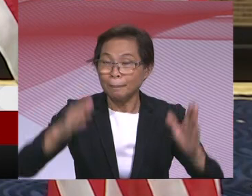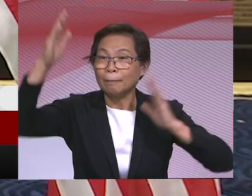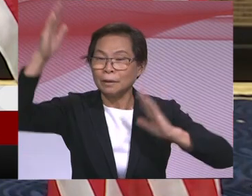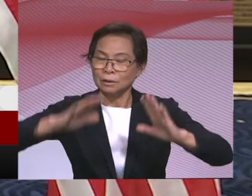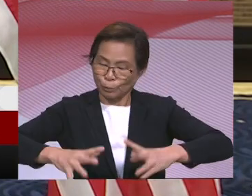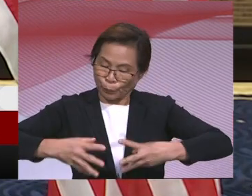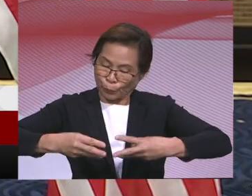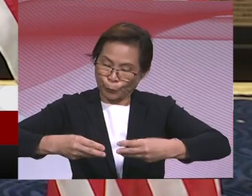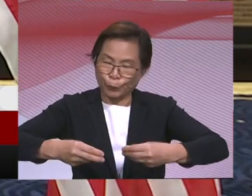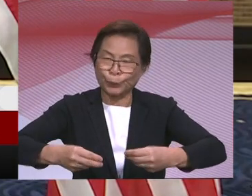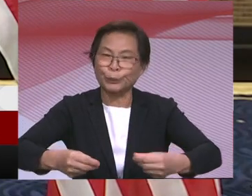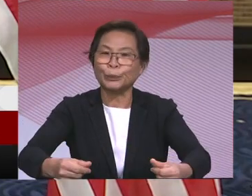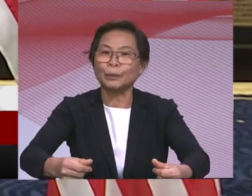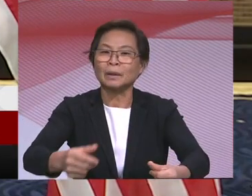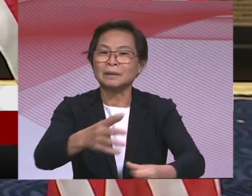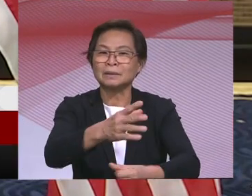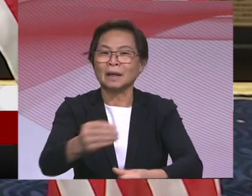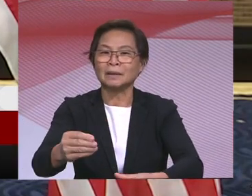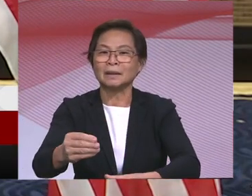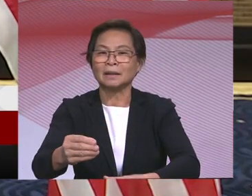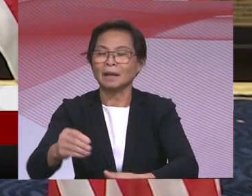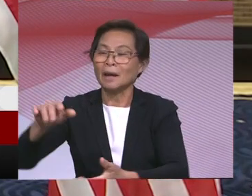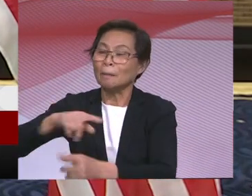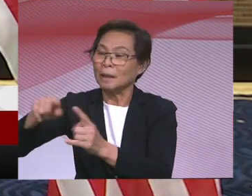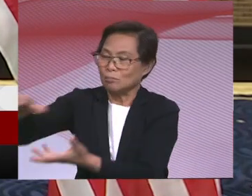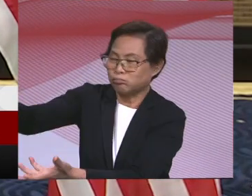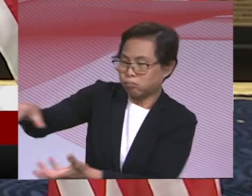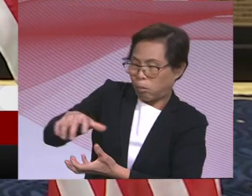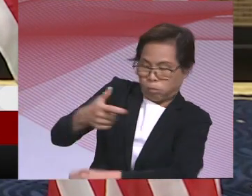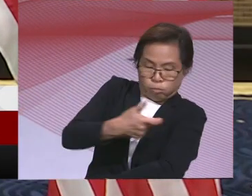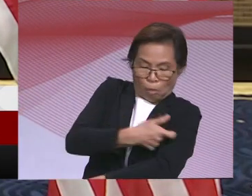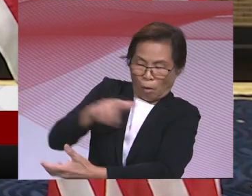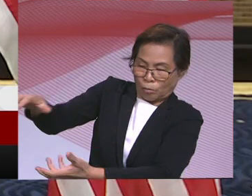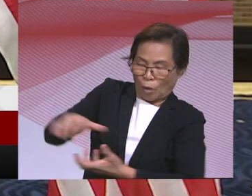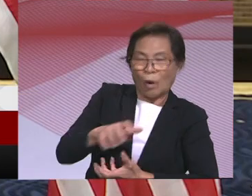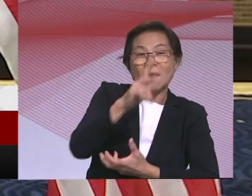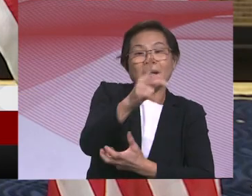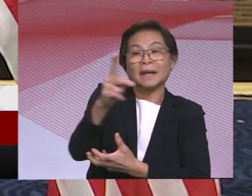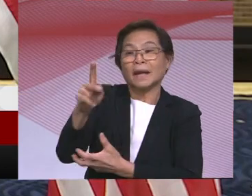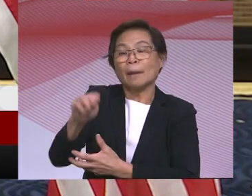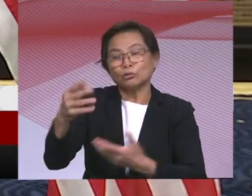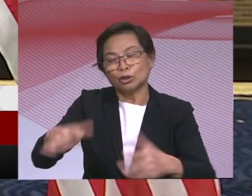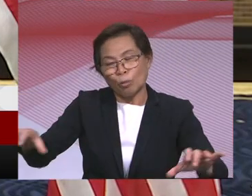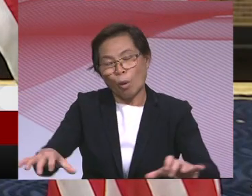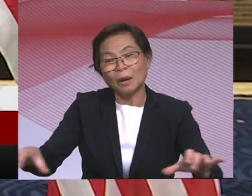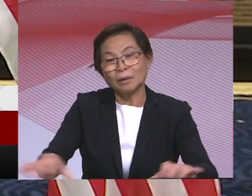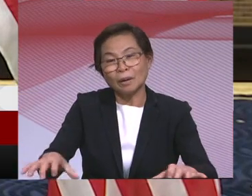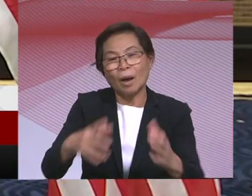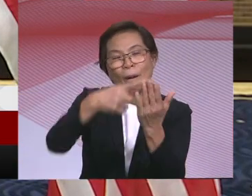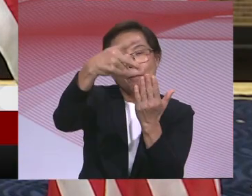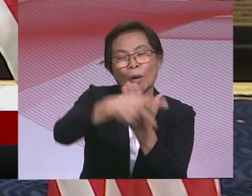berjalan lancar apa bekalan diperolehi qqm88 wujudkan plan